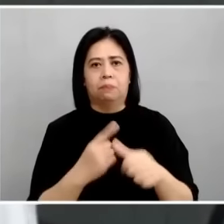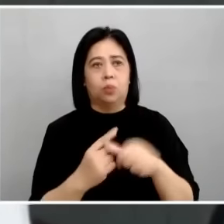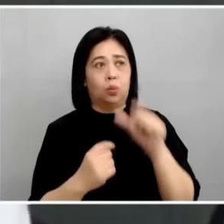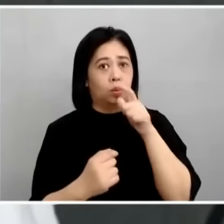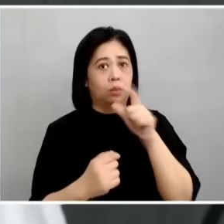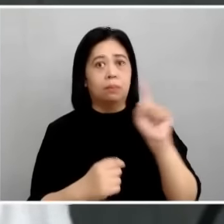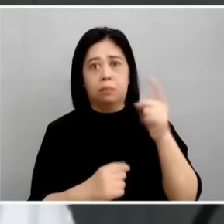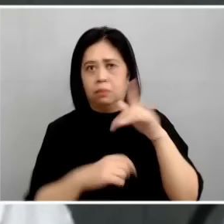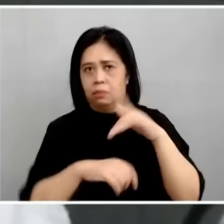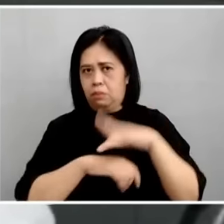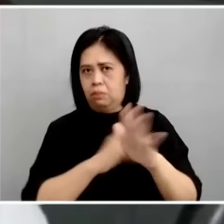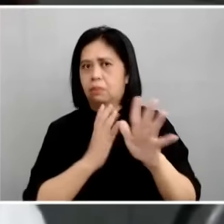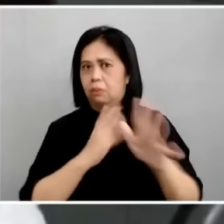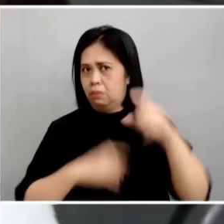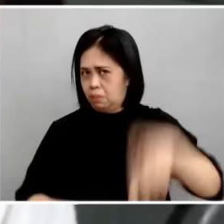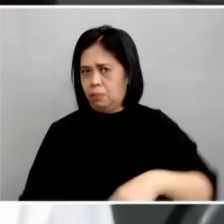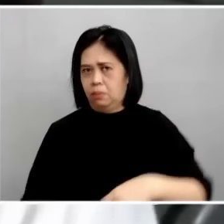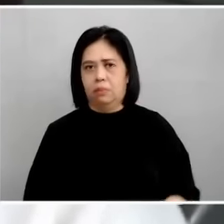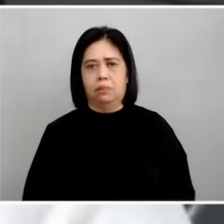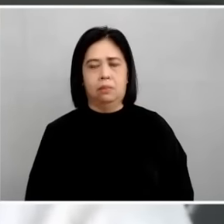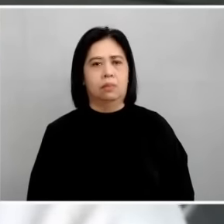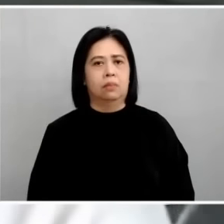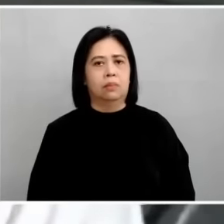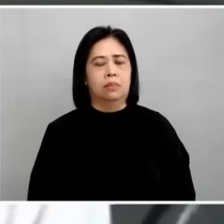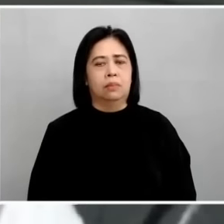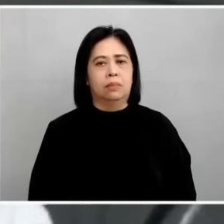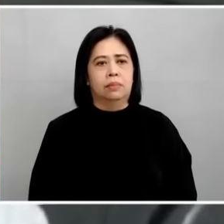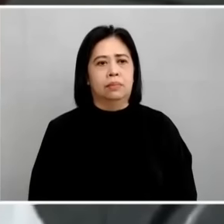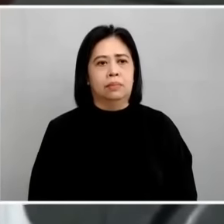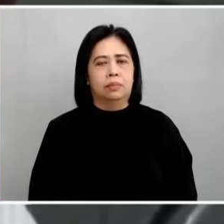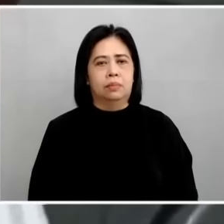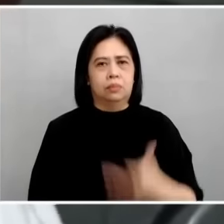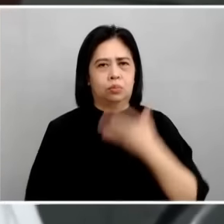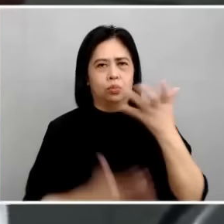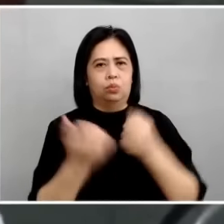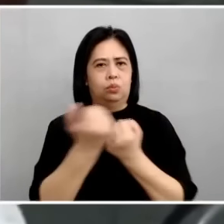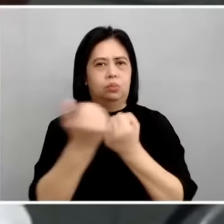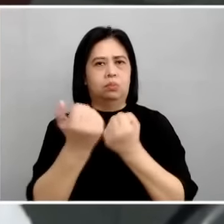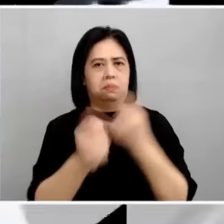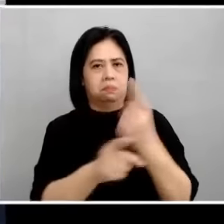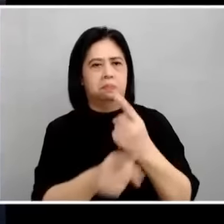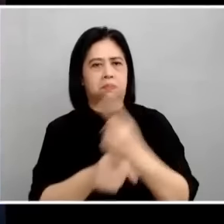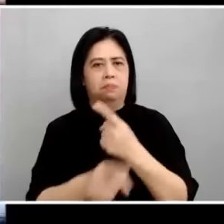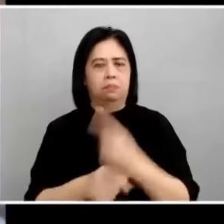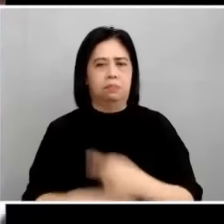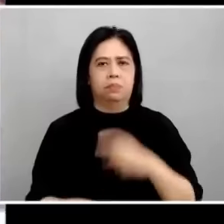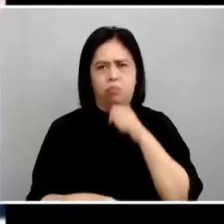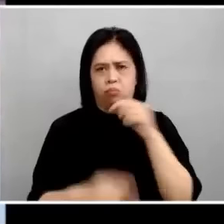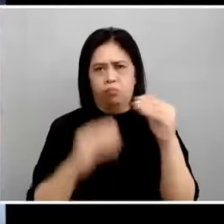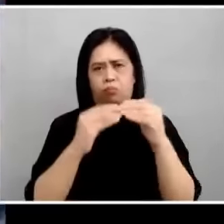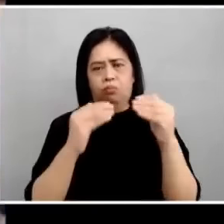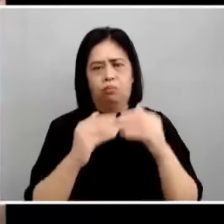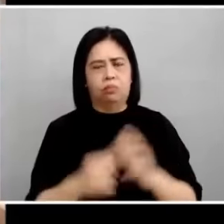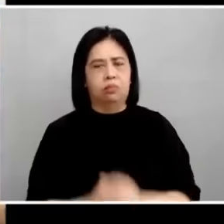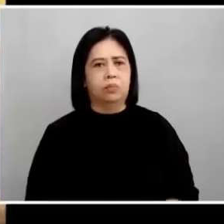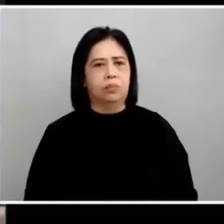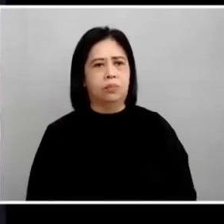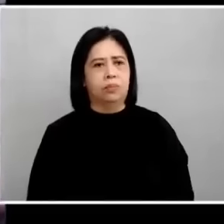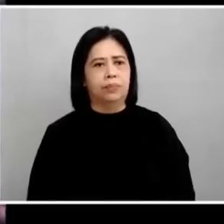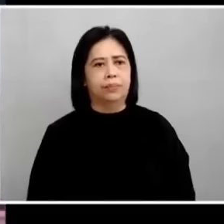nakapila na maayos. Hindi po yung mga sumisinod-sinod lang kasi unfair naman po talaga. Ayan, nagkakatulak ka na po